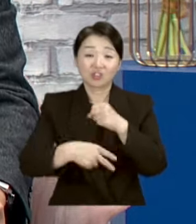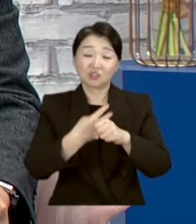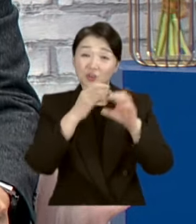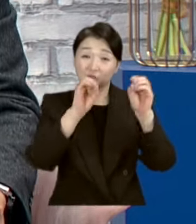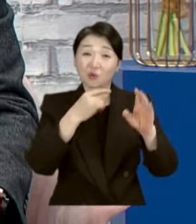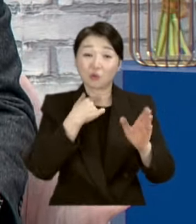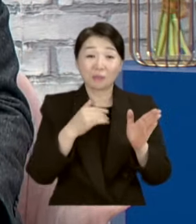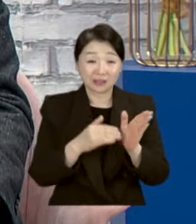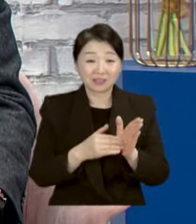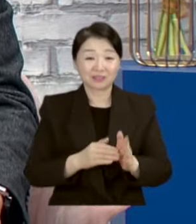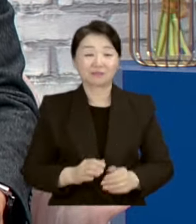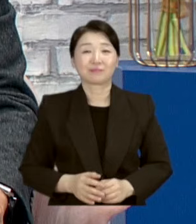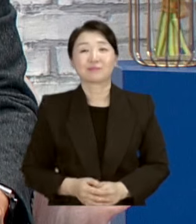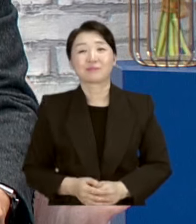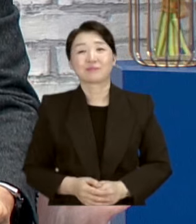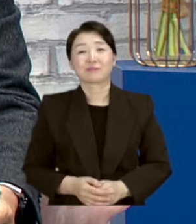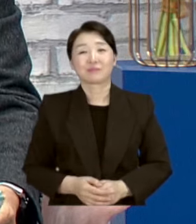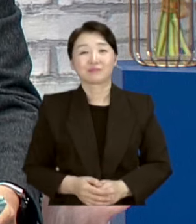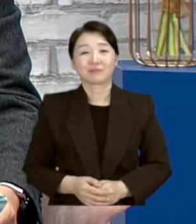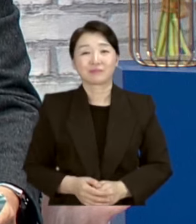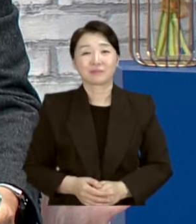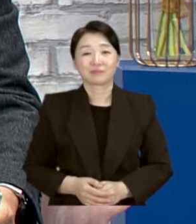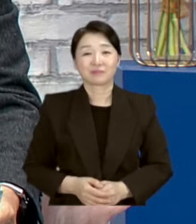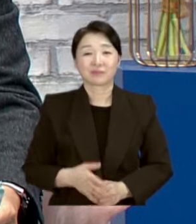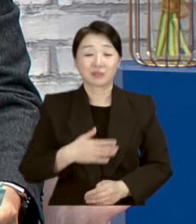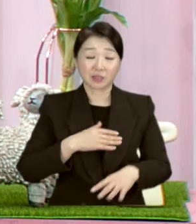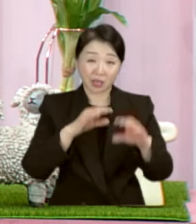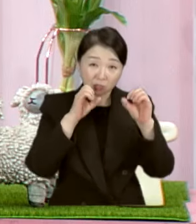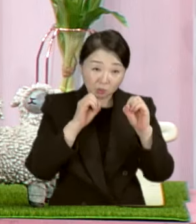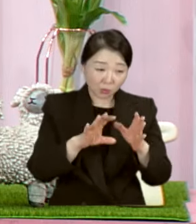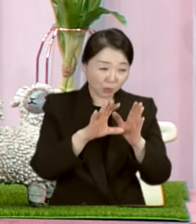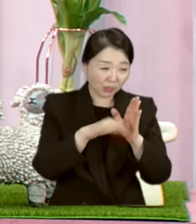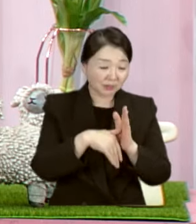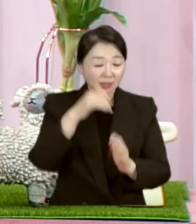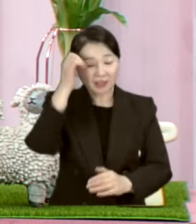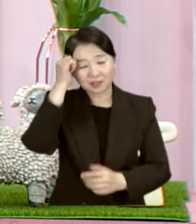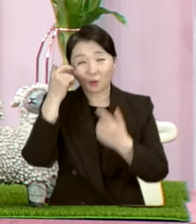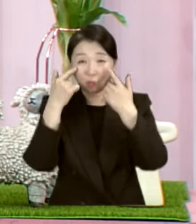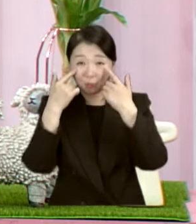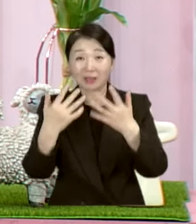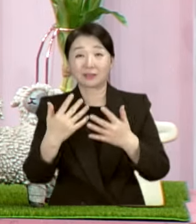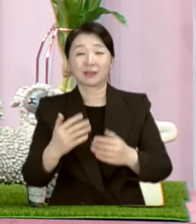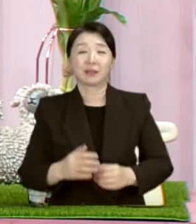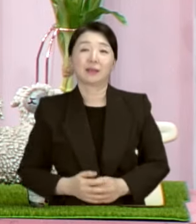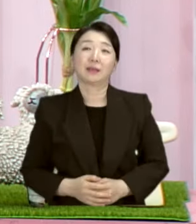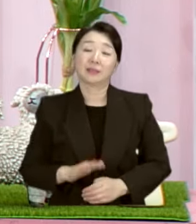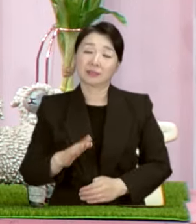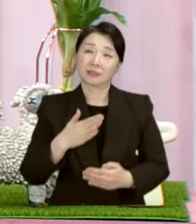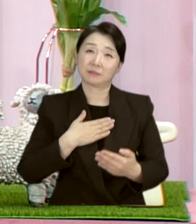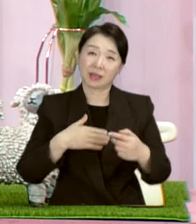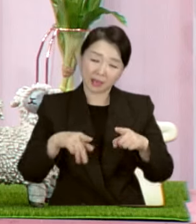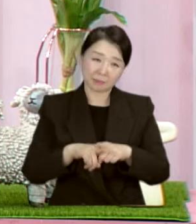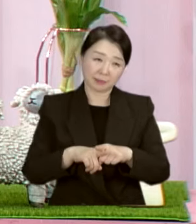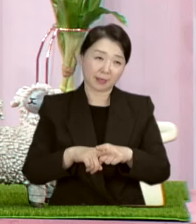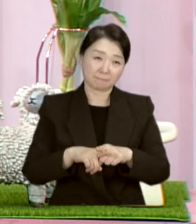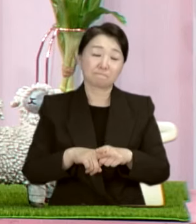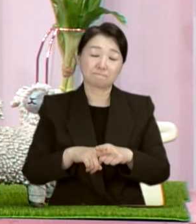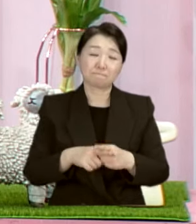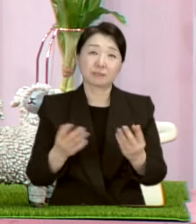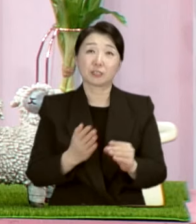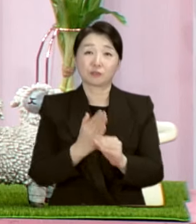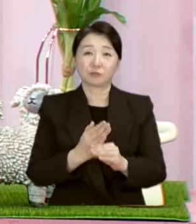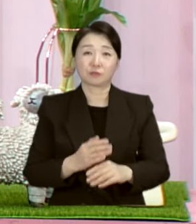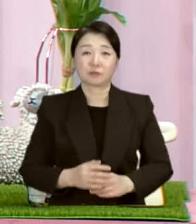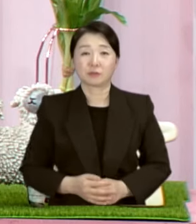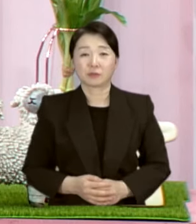있네요. 네. 그 얘기 좀 해주세요. 정말 제가 전도하면서 기억에 남았던 친구고 지금도 저랑 같이 사역을 하는 친구인데